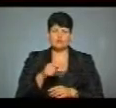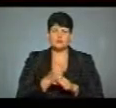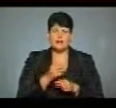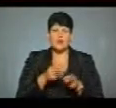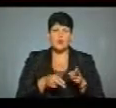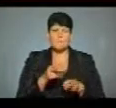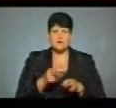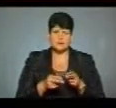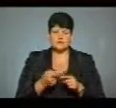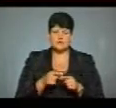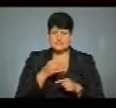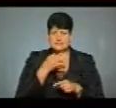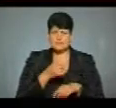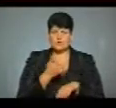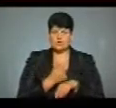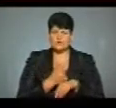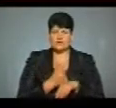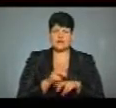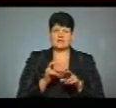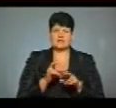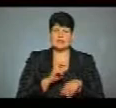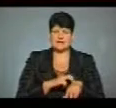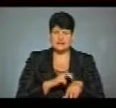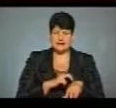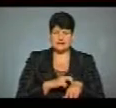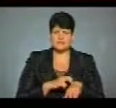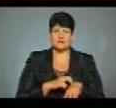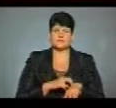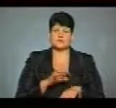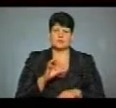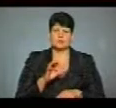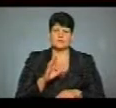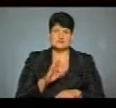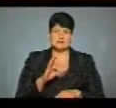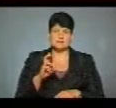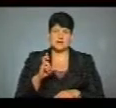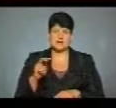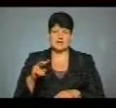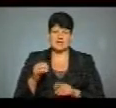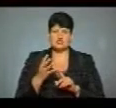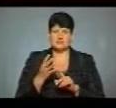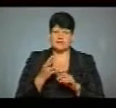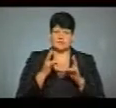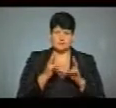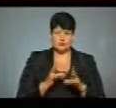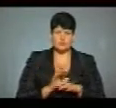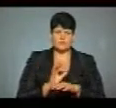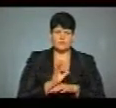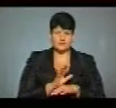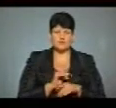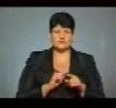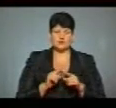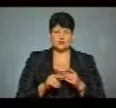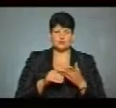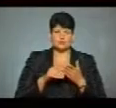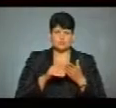про це нам повідомив головний лікар Тернопільської університетської лікарні Василь Бліхар. Четвертого травмованого, якого доправили до лікарні